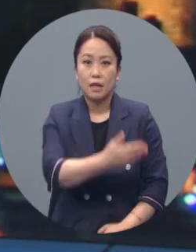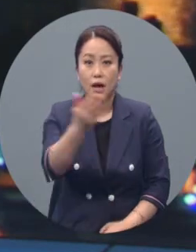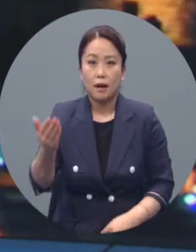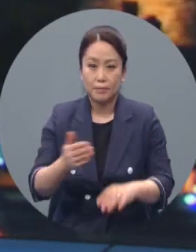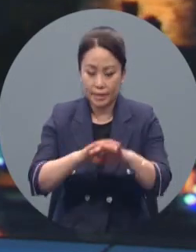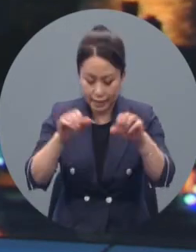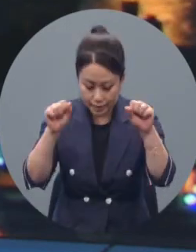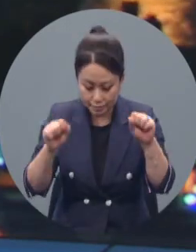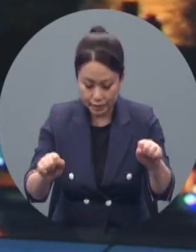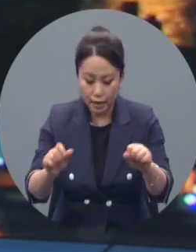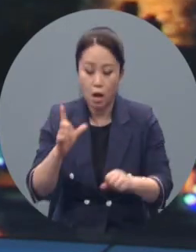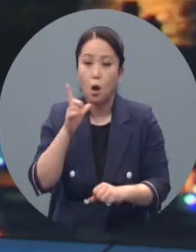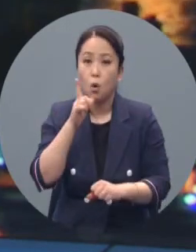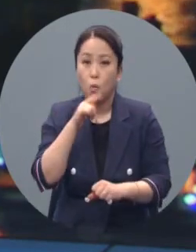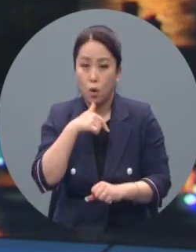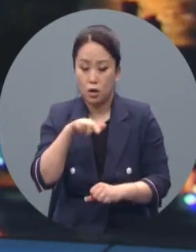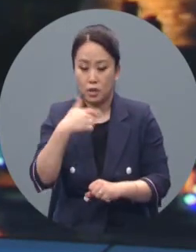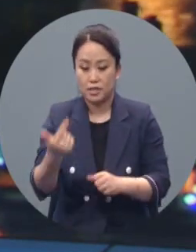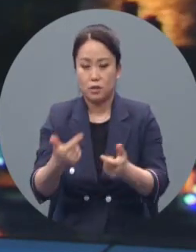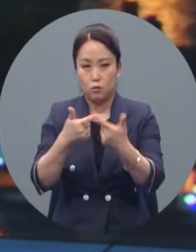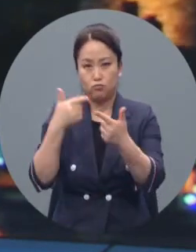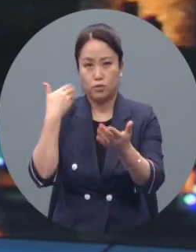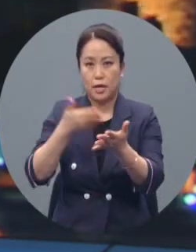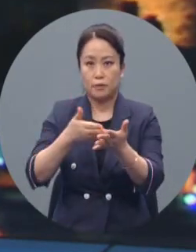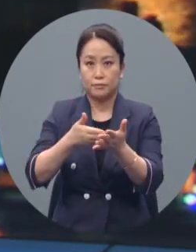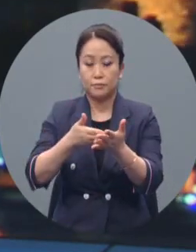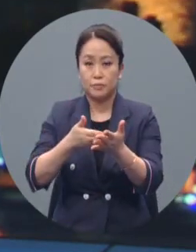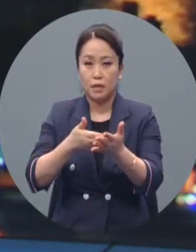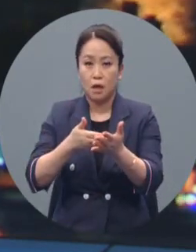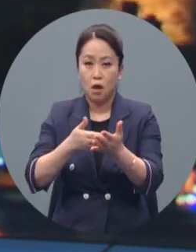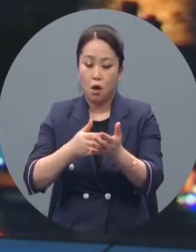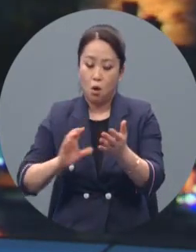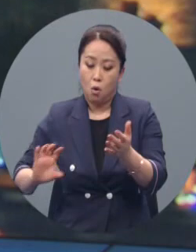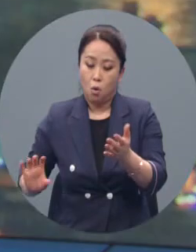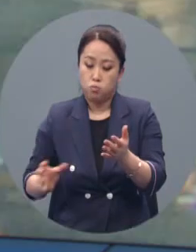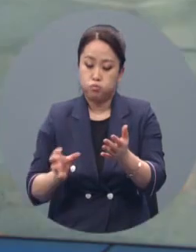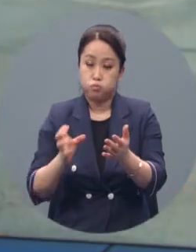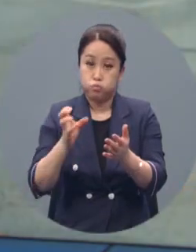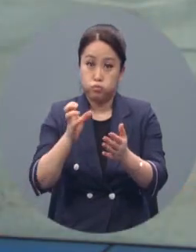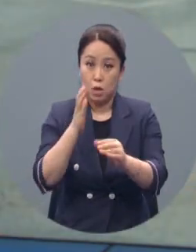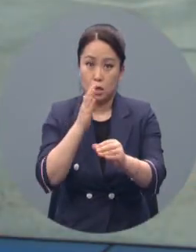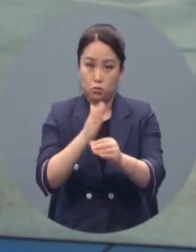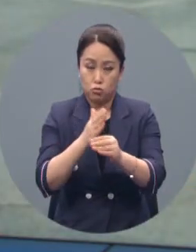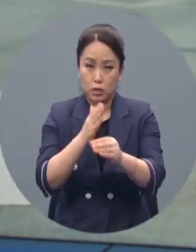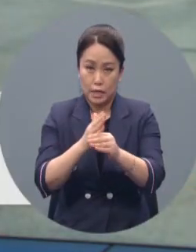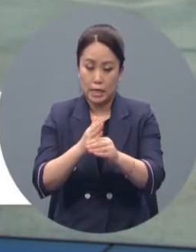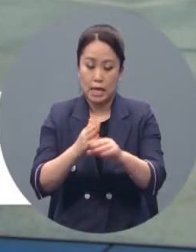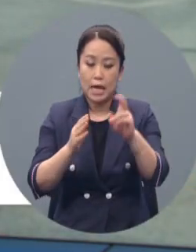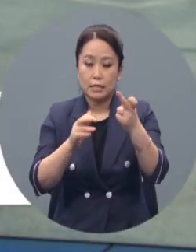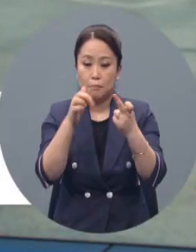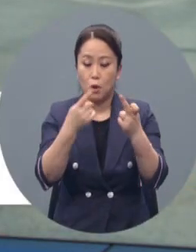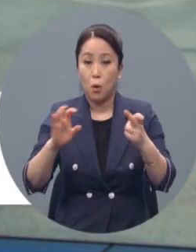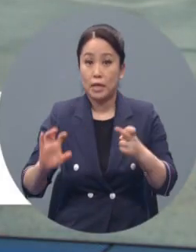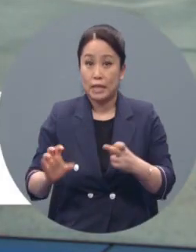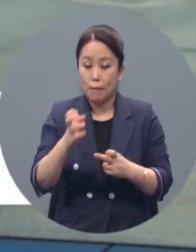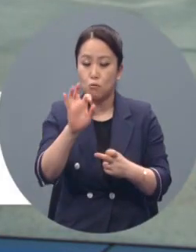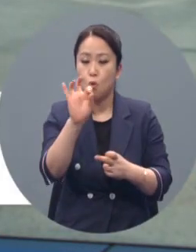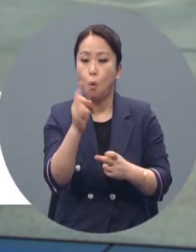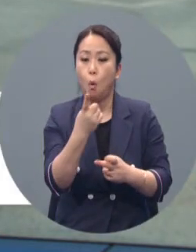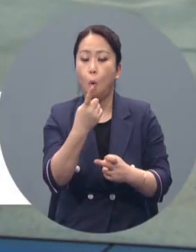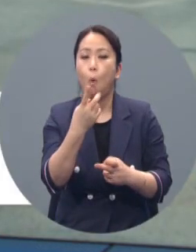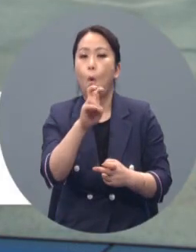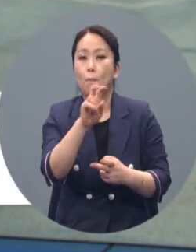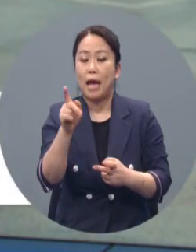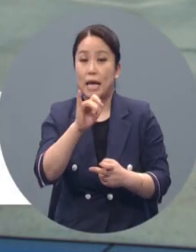여러분 안녕하십니까. 월요일 저녁 부산 뉴스입니다. 북상종인 12호 태풍 오마이스는 자정 무렵 남해안에 상륙할